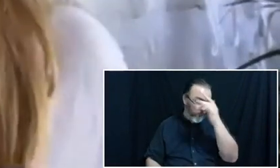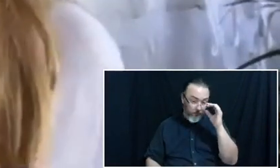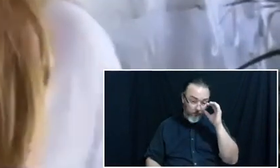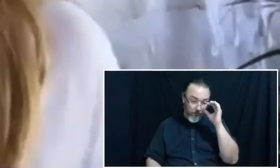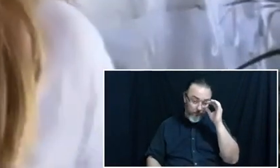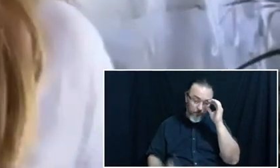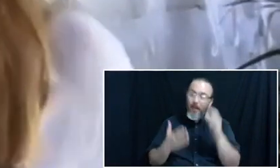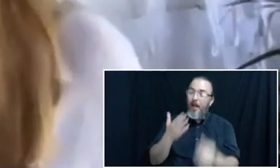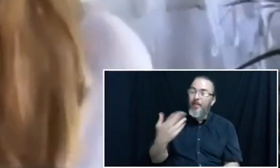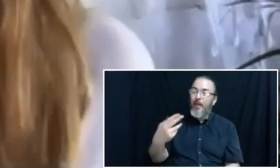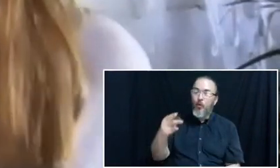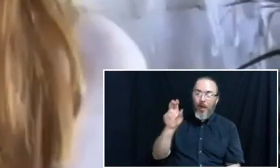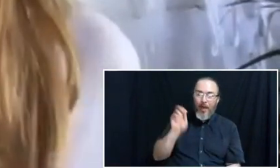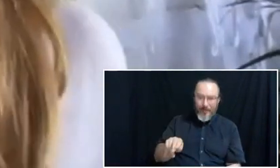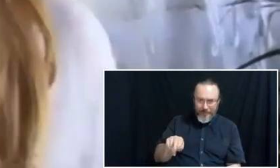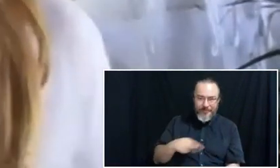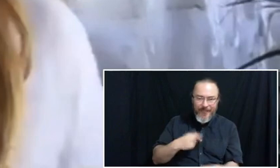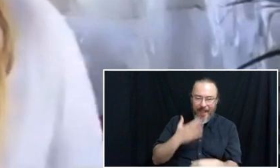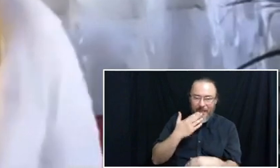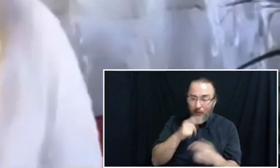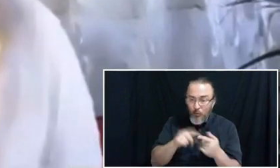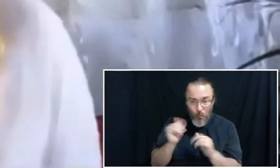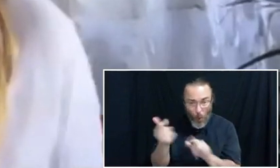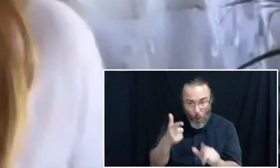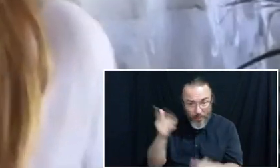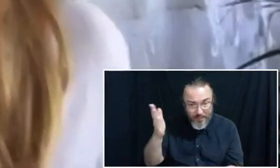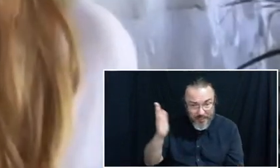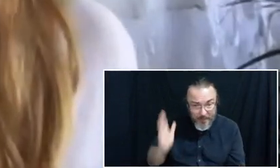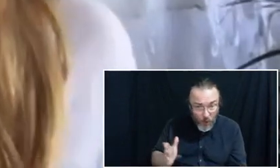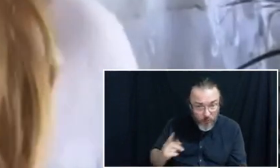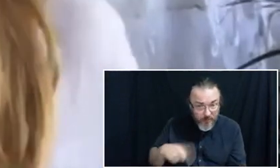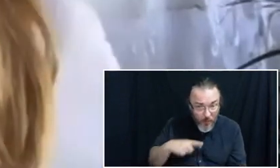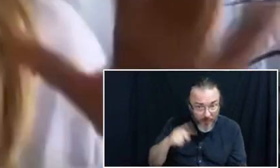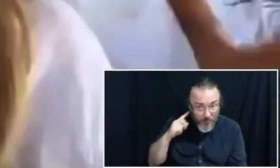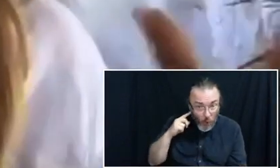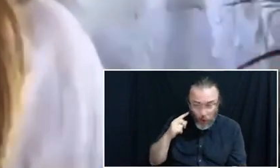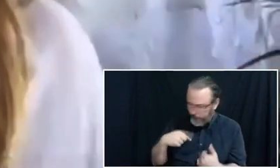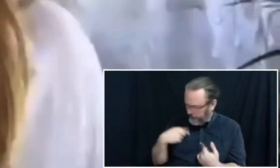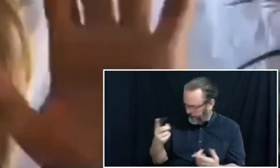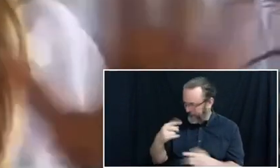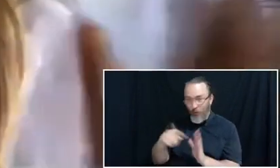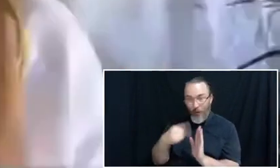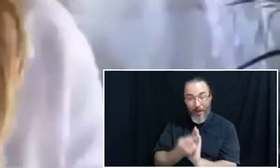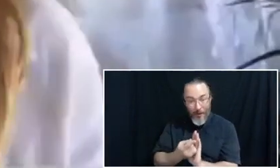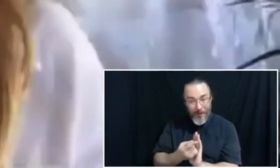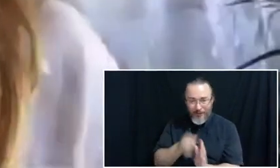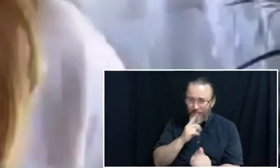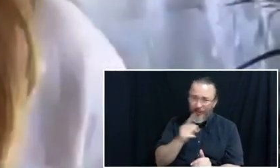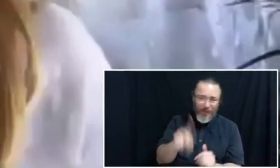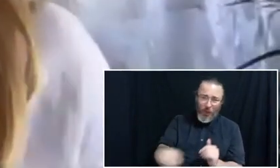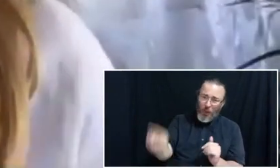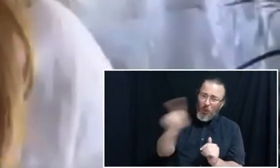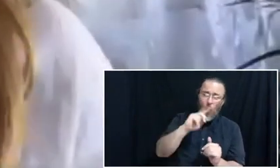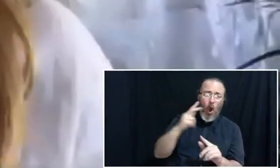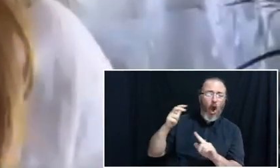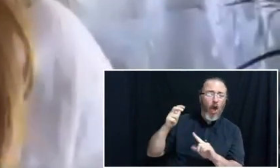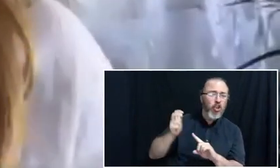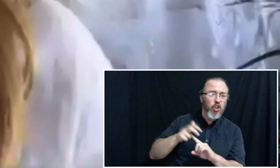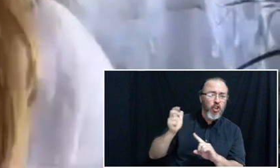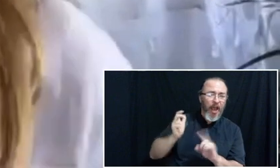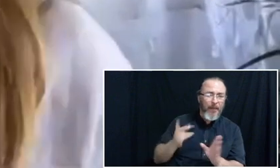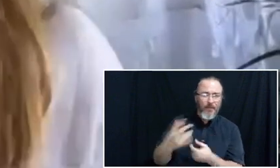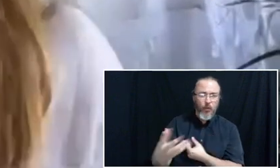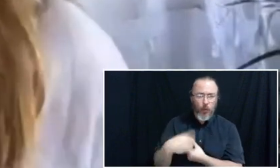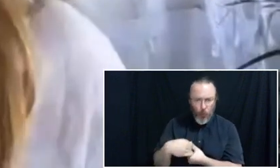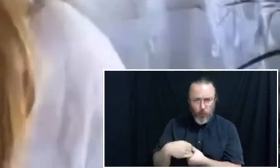Merci Hélène et je remercie tous les orateurs que nous avons entendus au cours de l'heure qui vient de s'écouler. Tous ces orateurs